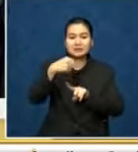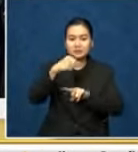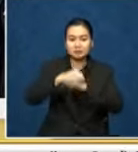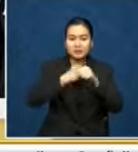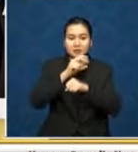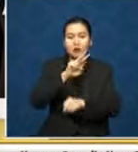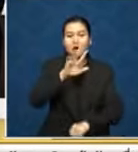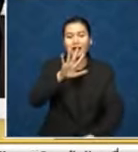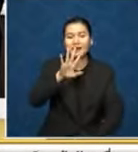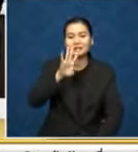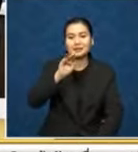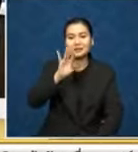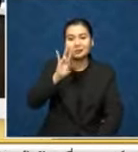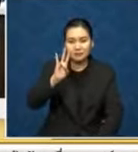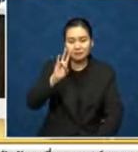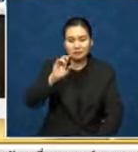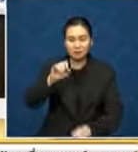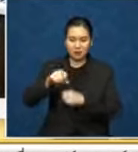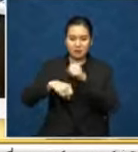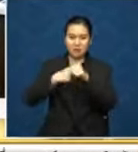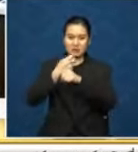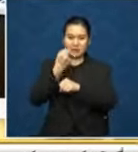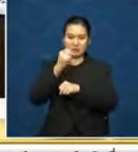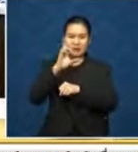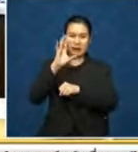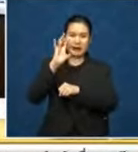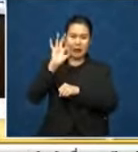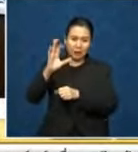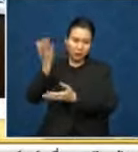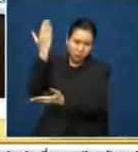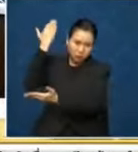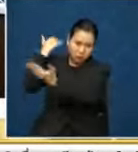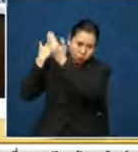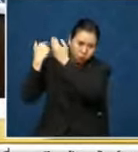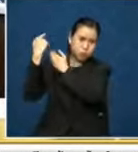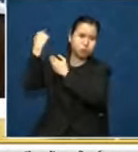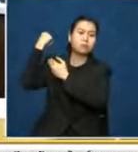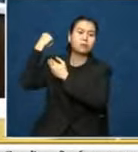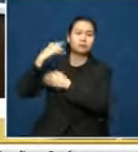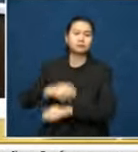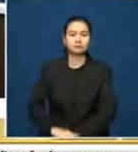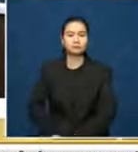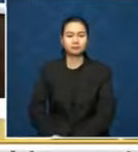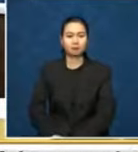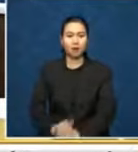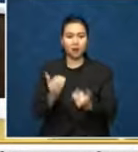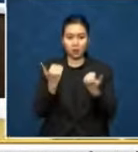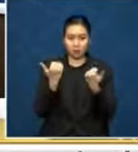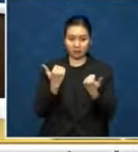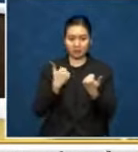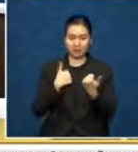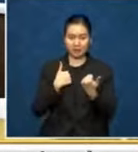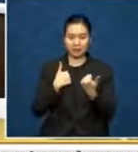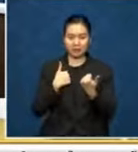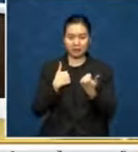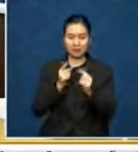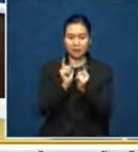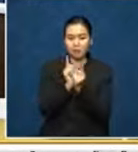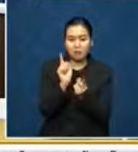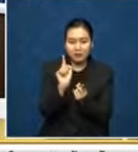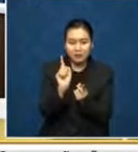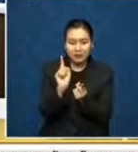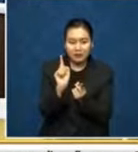2547ครับหรือว่าเมื่อ19ปีที่แล้วครับผมต้องใช้เวลาตรงนี้เพื่อที่จะชี้ให้เห็นนะครับว่าเหตุการณ์นั้นเป็นเหตุการณ์ที่ส